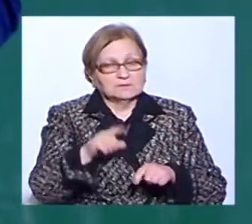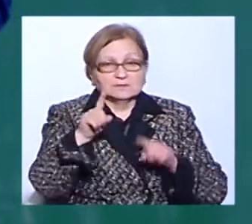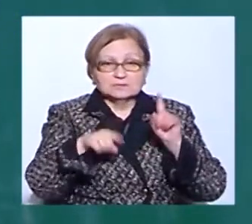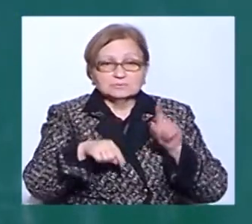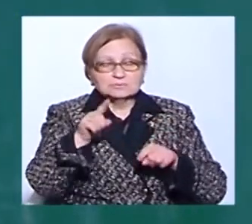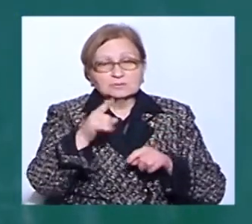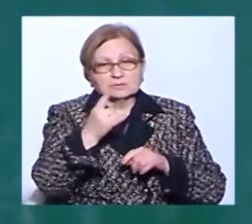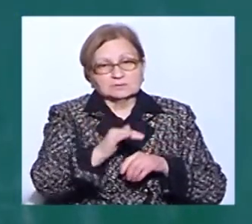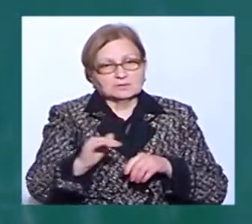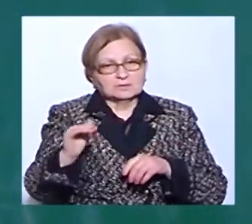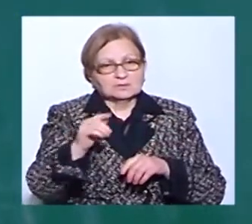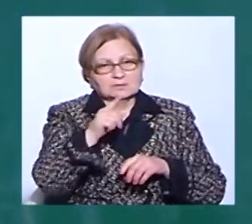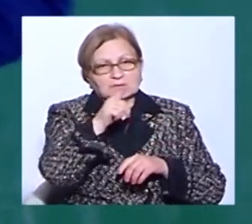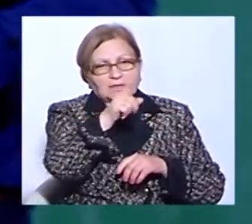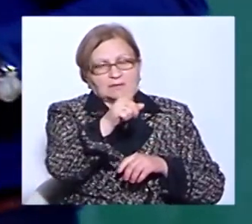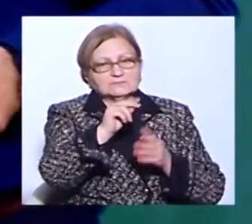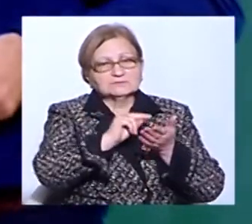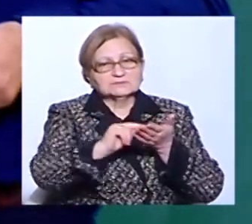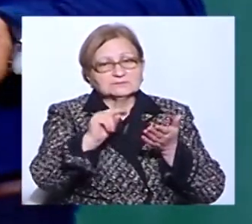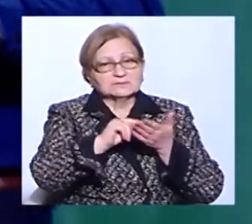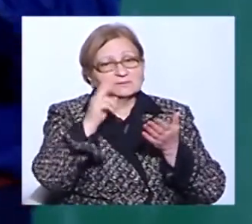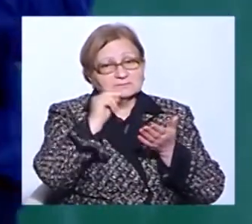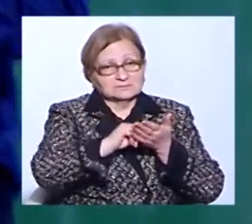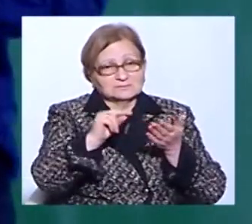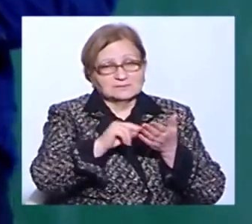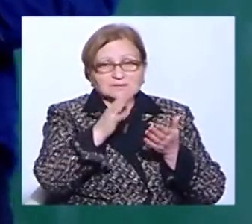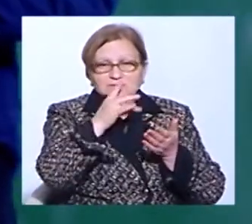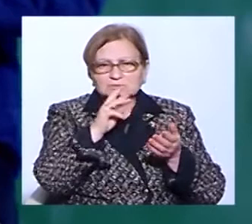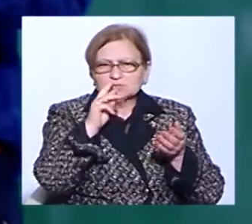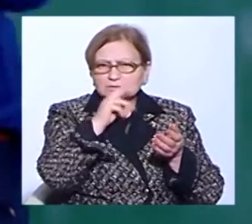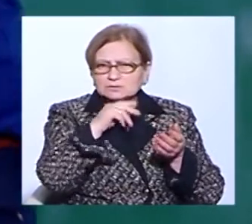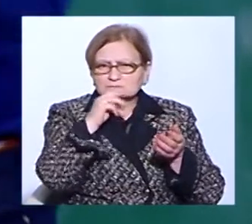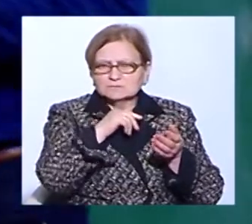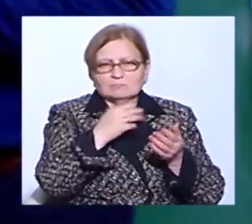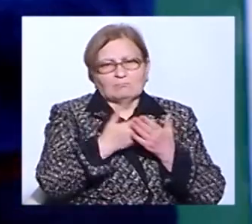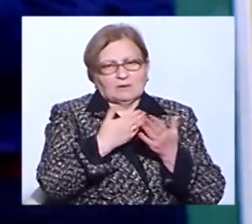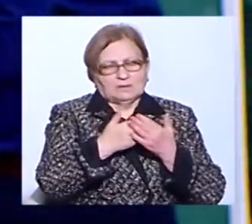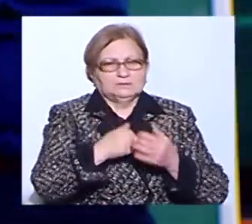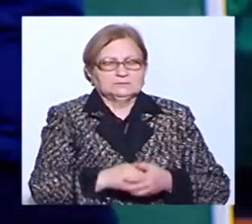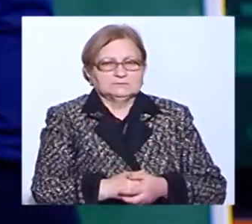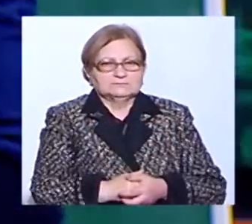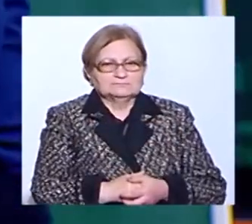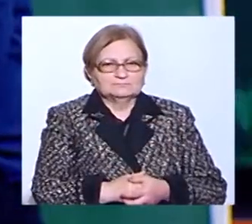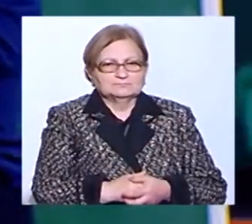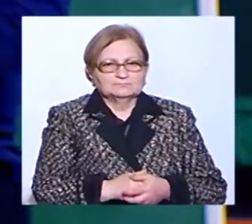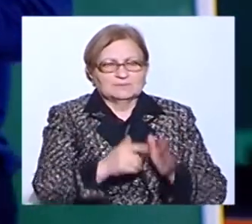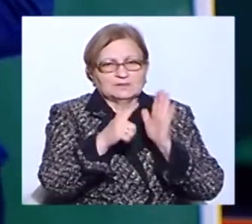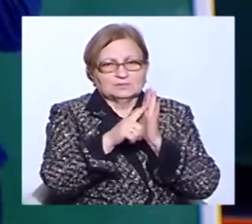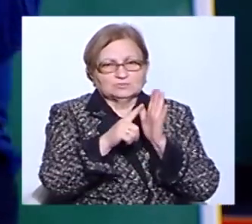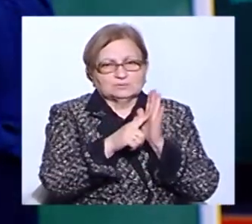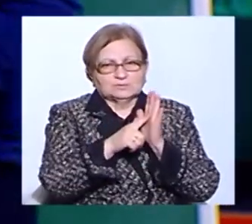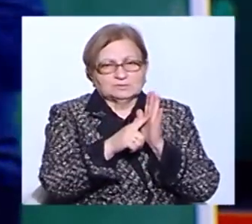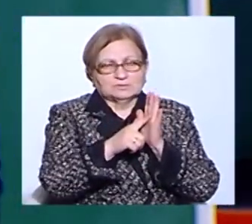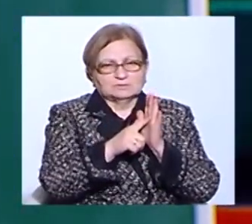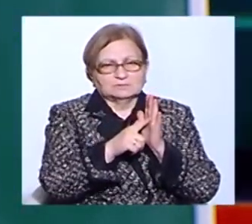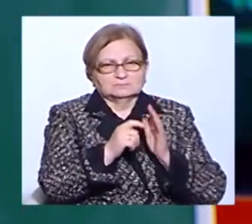ზოგიერთი ბავშვი ამ რიცხვების ჩაწერის დროს შეცდომას უშვებს. აი მაგალითად. 7-იანს